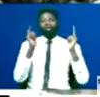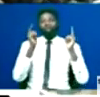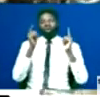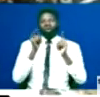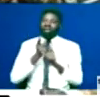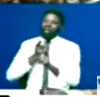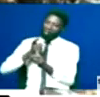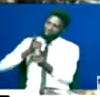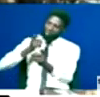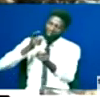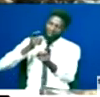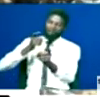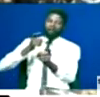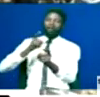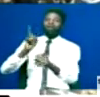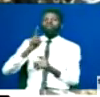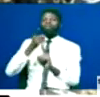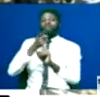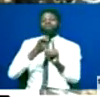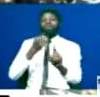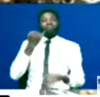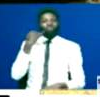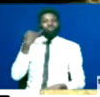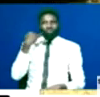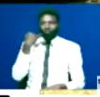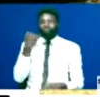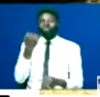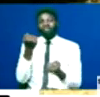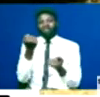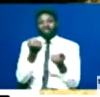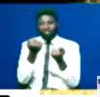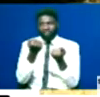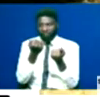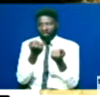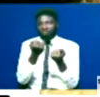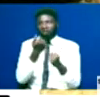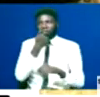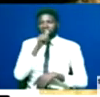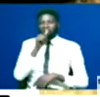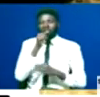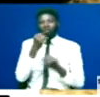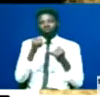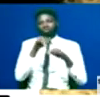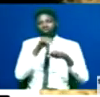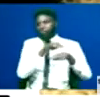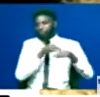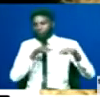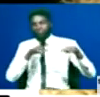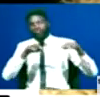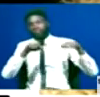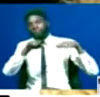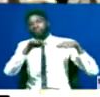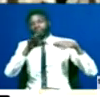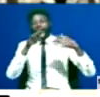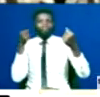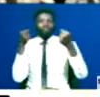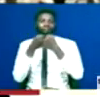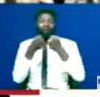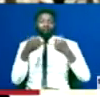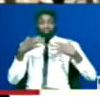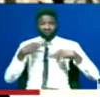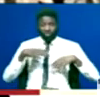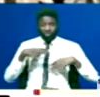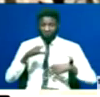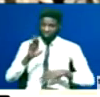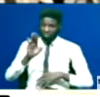kutoka Nakuru. Gari hilo la kibinafsi lilikuwa likijaribu kuyapita magari mengine. Waliojeruhiwa walipelekwa katika hospitali ya Misheni ya